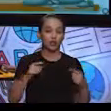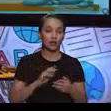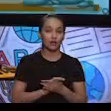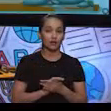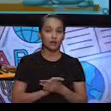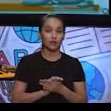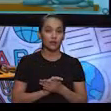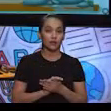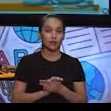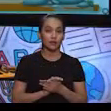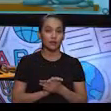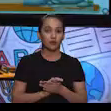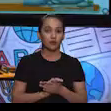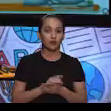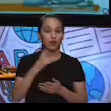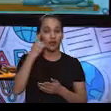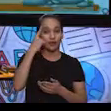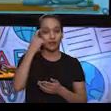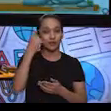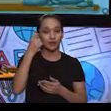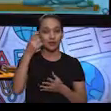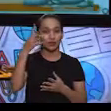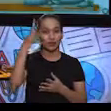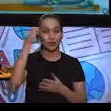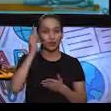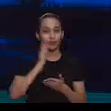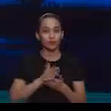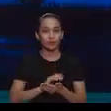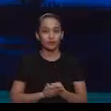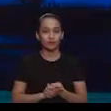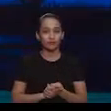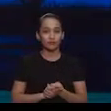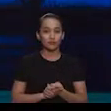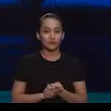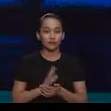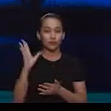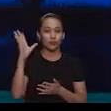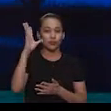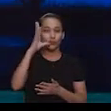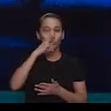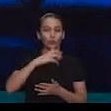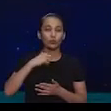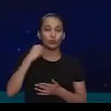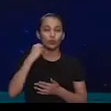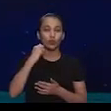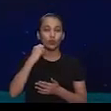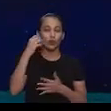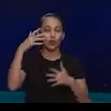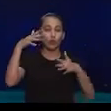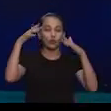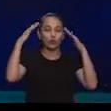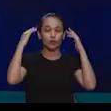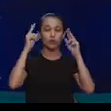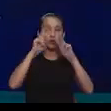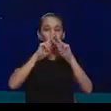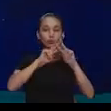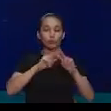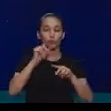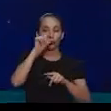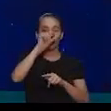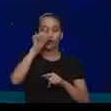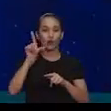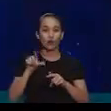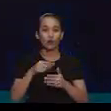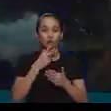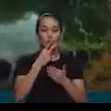haqida ma'lumotga ega bo'lasiz. Tunda osmonda oy va yulduzlar ko'rinadi.